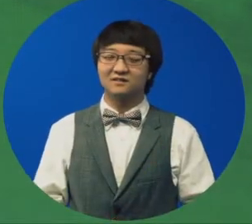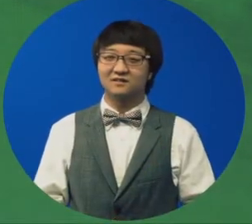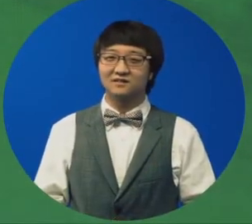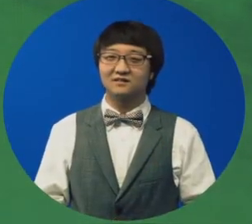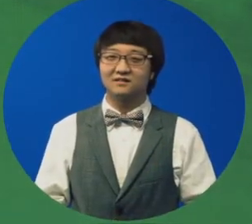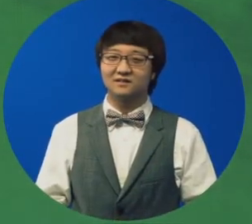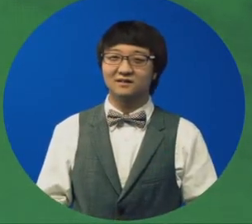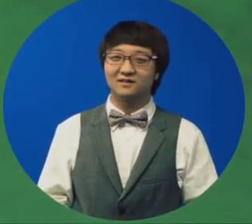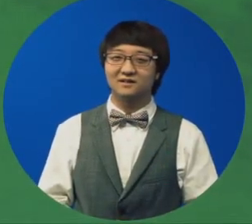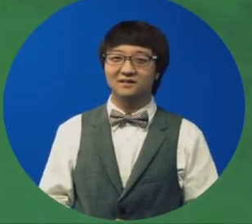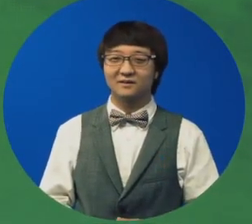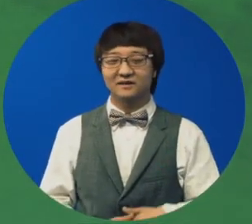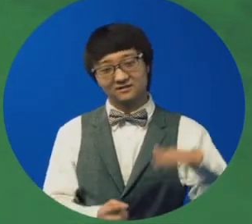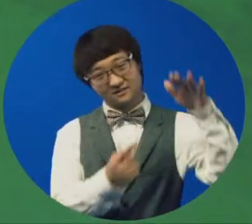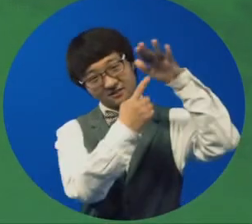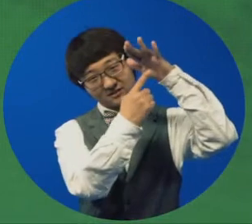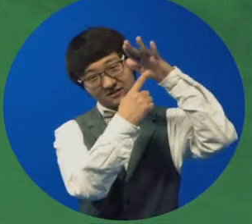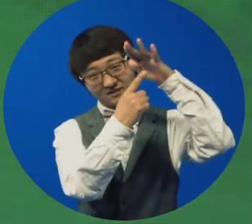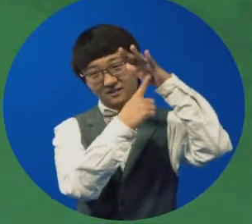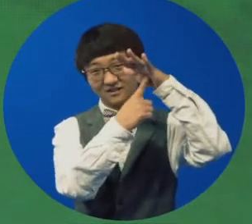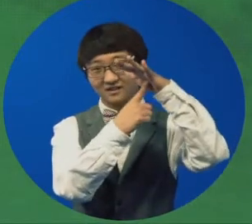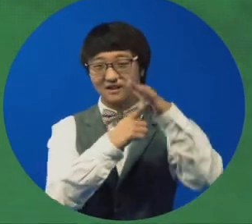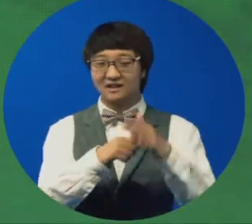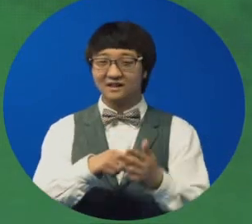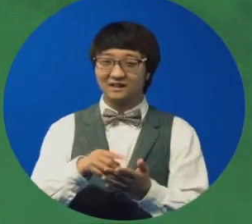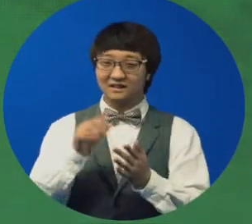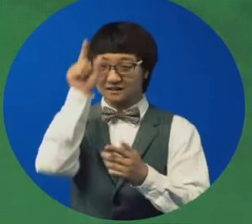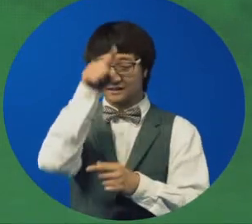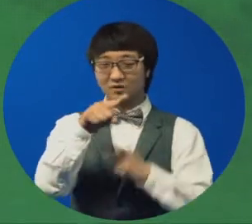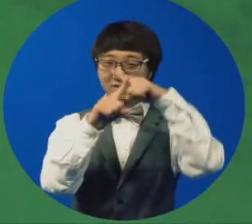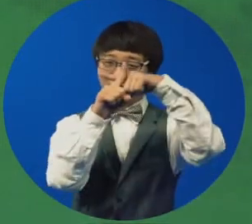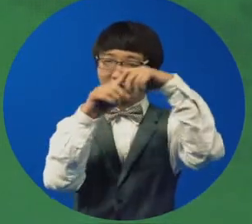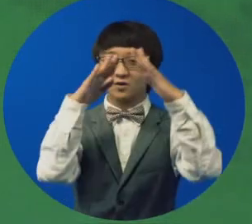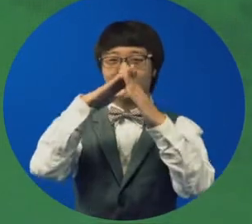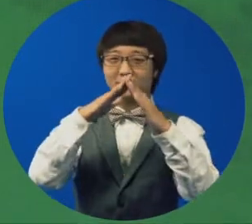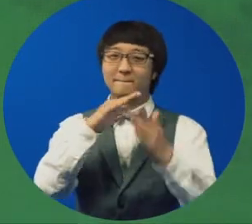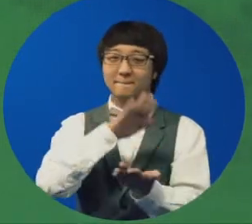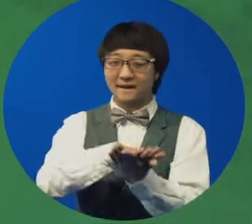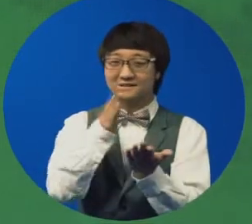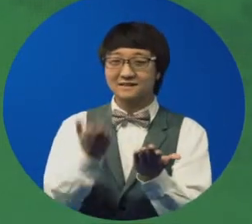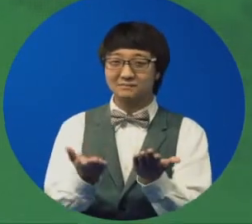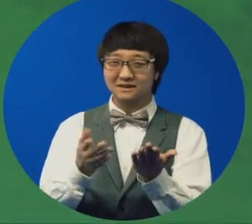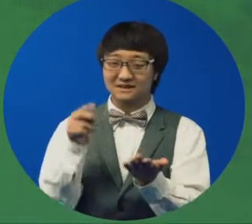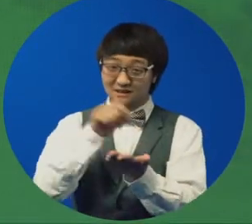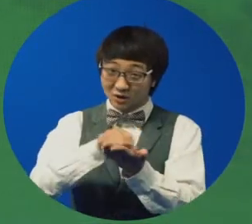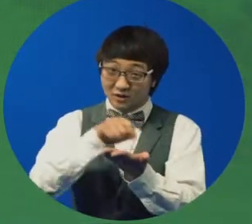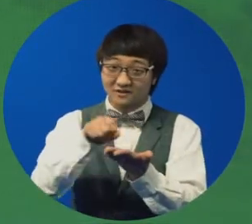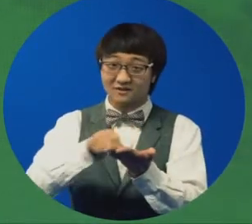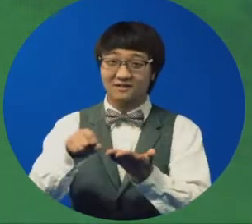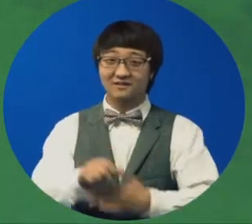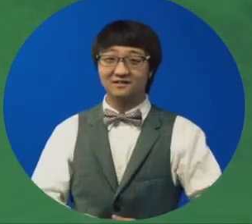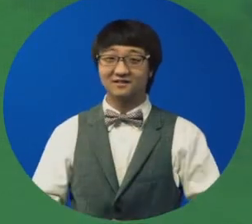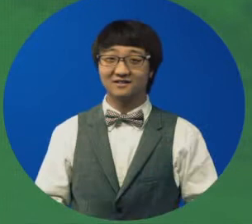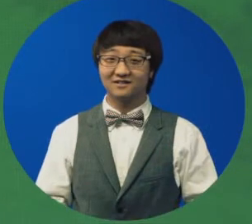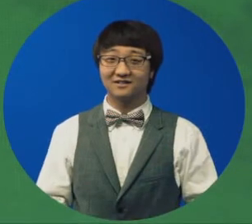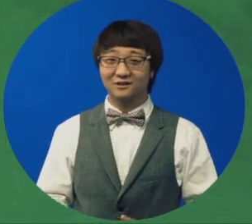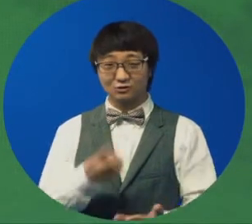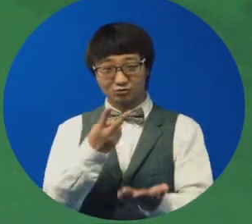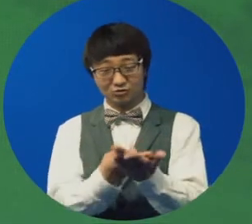천정에 성경 구절이 이렇게 써있더라고요. 이사야 41장 10절 두려워하지 말라. 가는 모서리마다 누워서 볼 수 있는